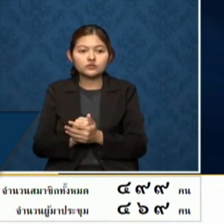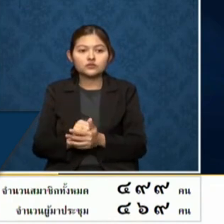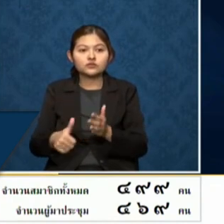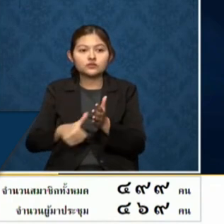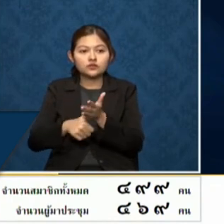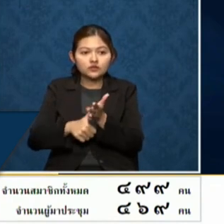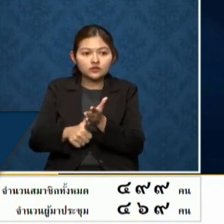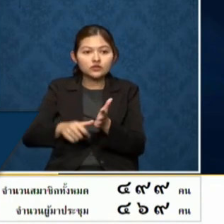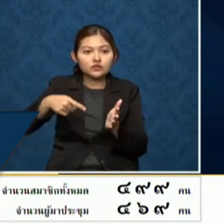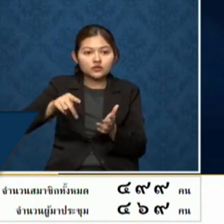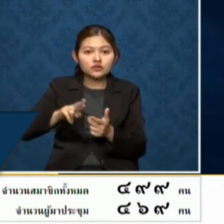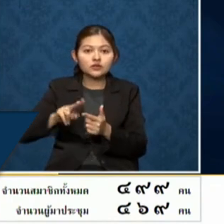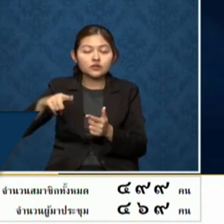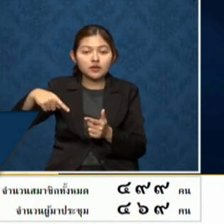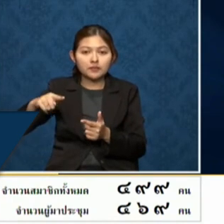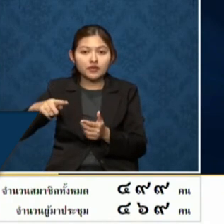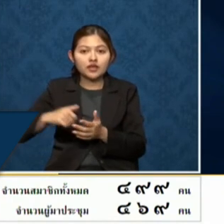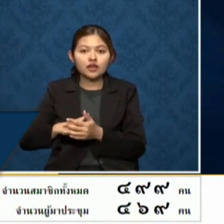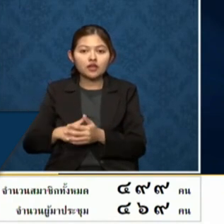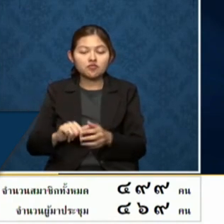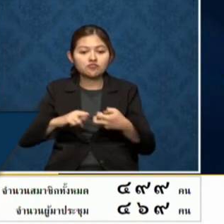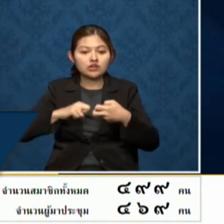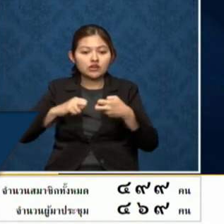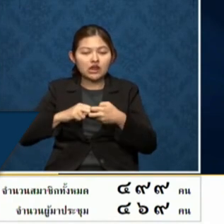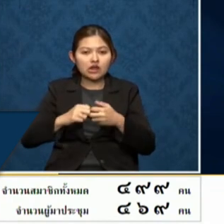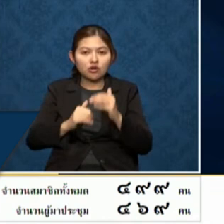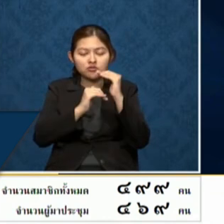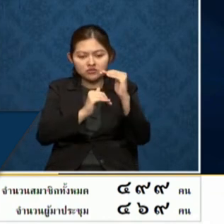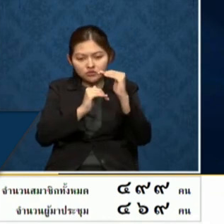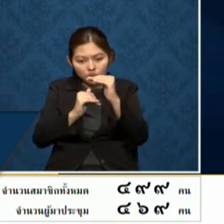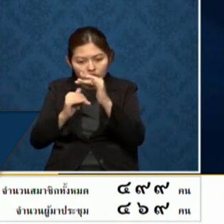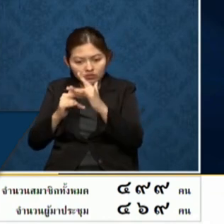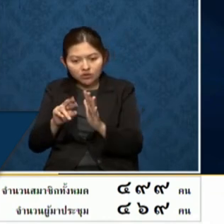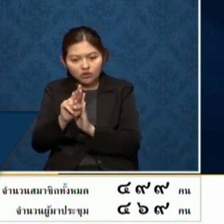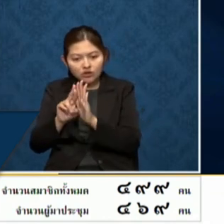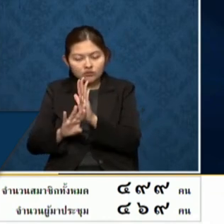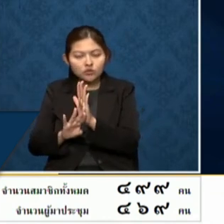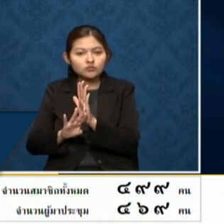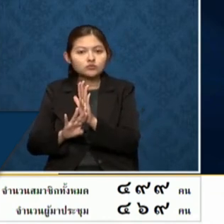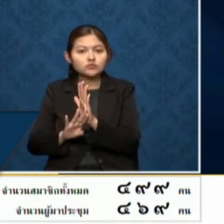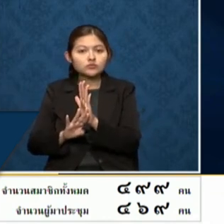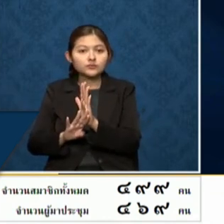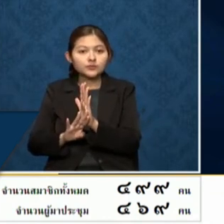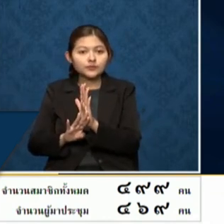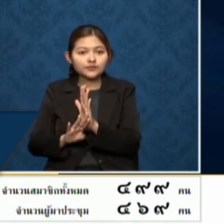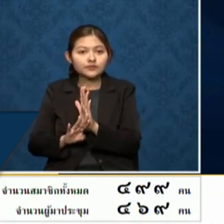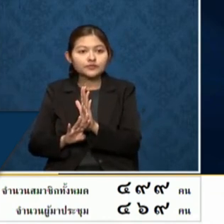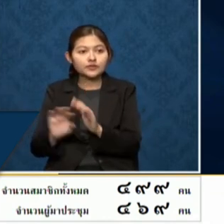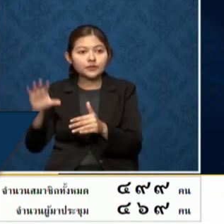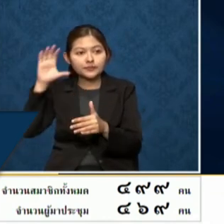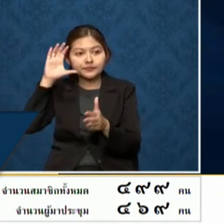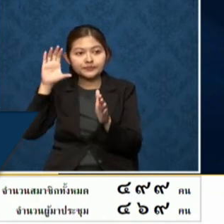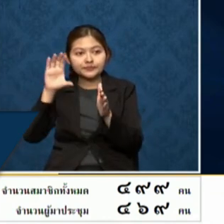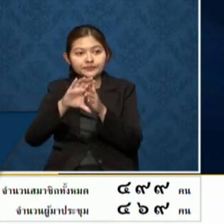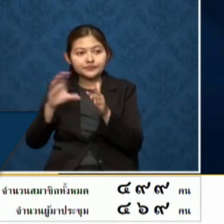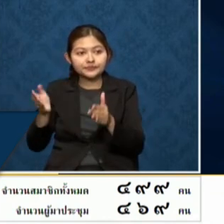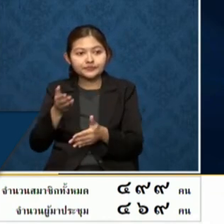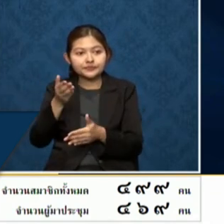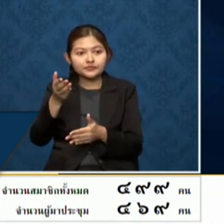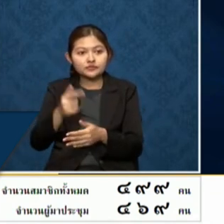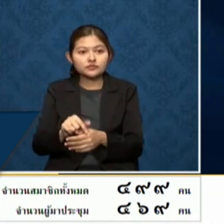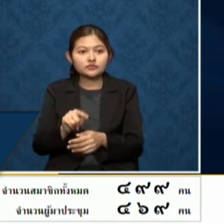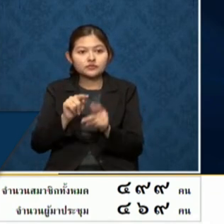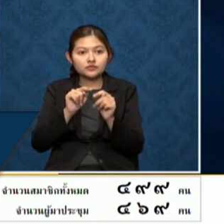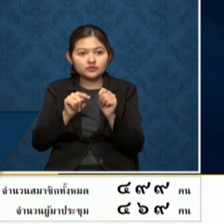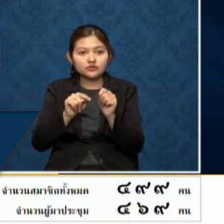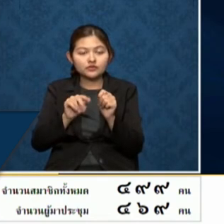ได้มาตรฐานนะครับที่เกิดจากปัญหาและข้อจำกัดต่างๆของระบบนะครับแม้กระทั่งในในภาพนะครับเป็นอ่าตำบลบางภาษี